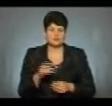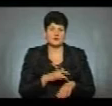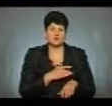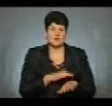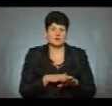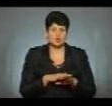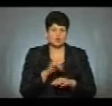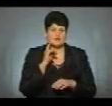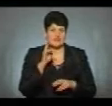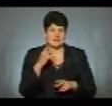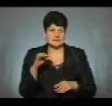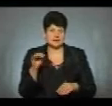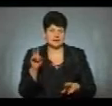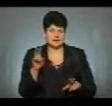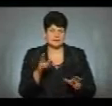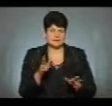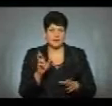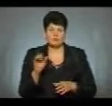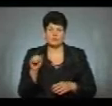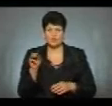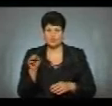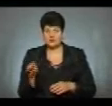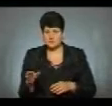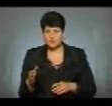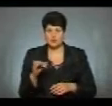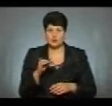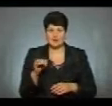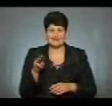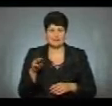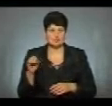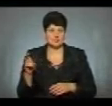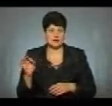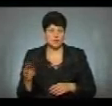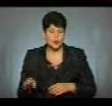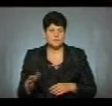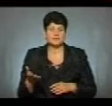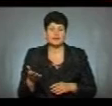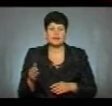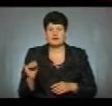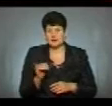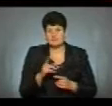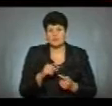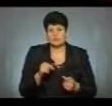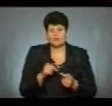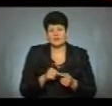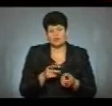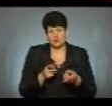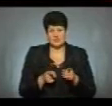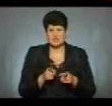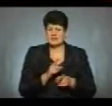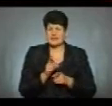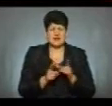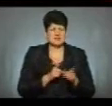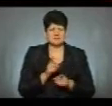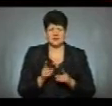народу» Зеленський, і «Б'ют», очевидно, Юлія Тимошенко. І, відповідно, дійсно не